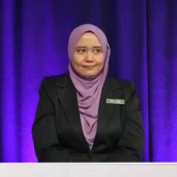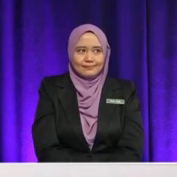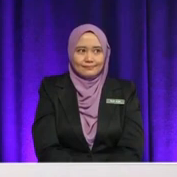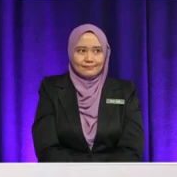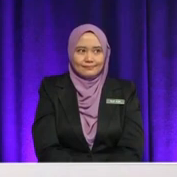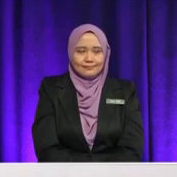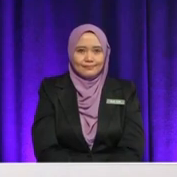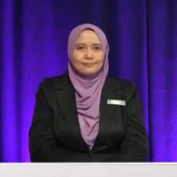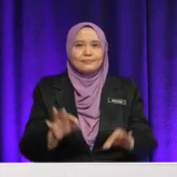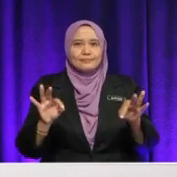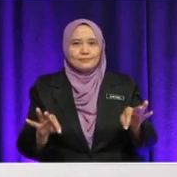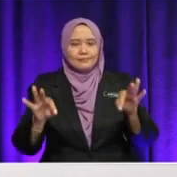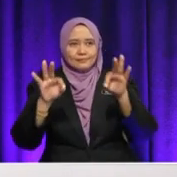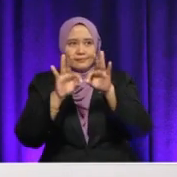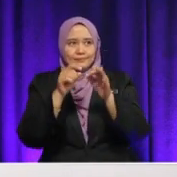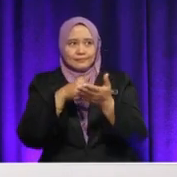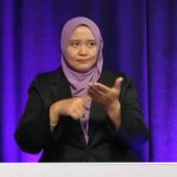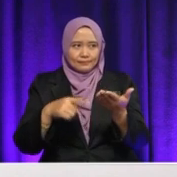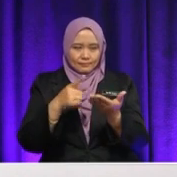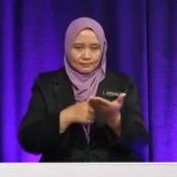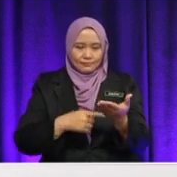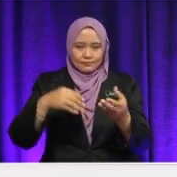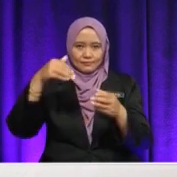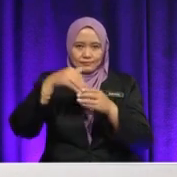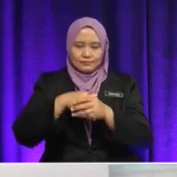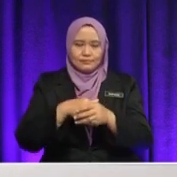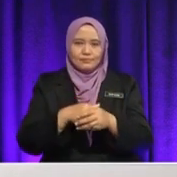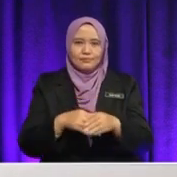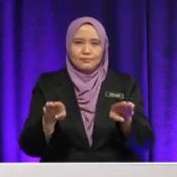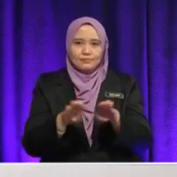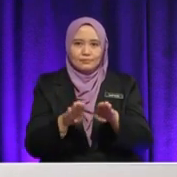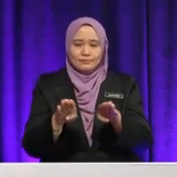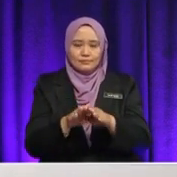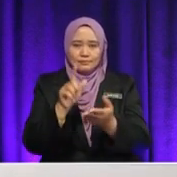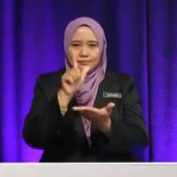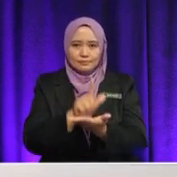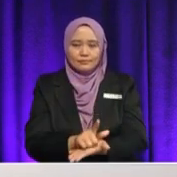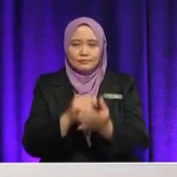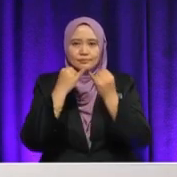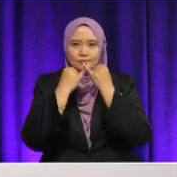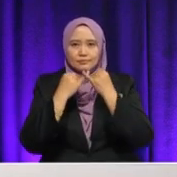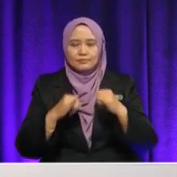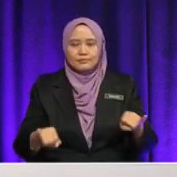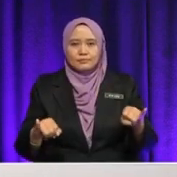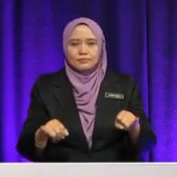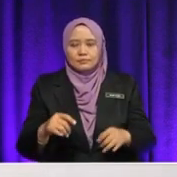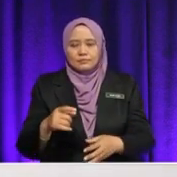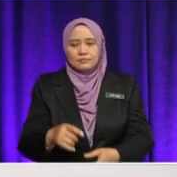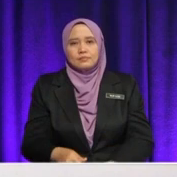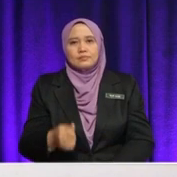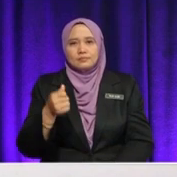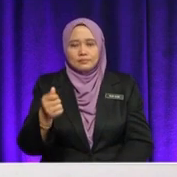Hai kepentingan pilihanraya sebagai lambang demokrasi ialah memberi hak kepada rakyat untuk